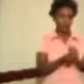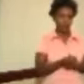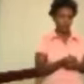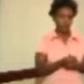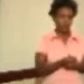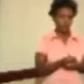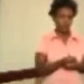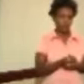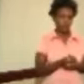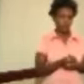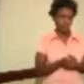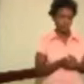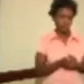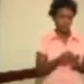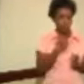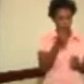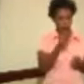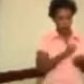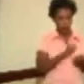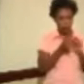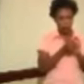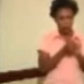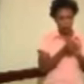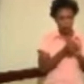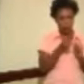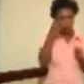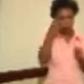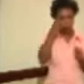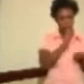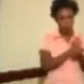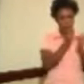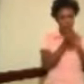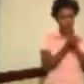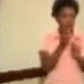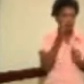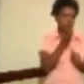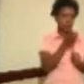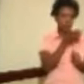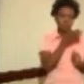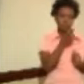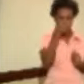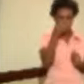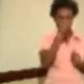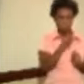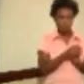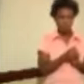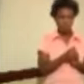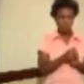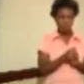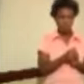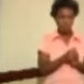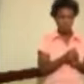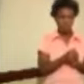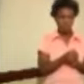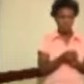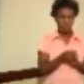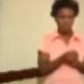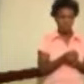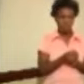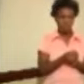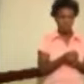faire. Tout le problème, c'est que réforme agraire, nous y a, et c'est normal au XIXe siècle, peut être considéré